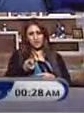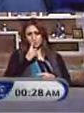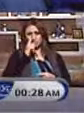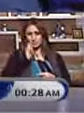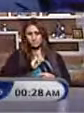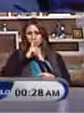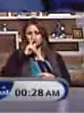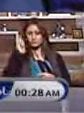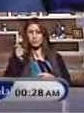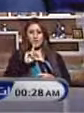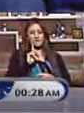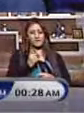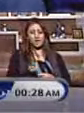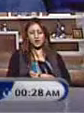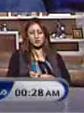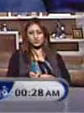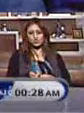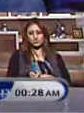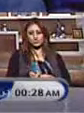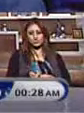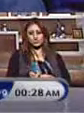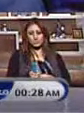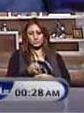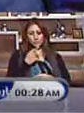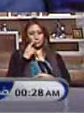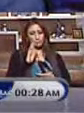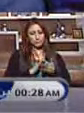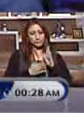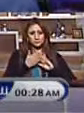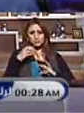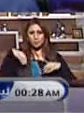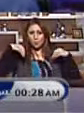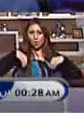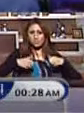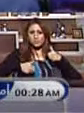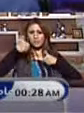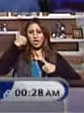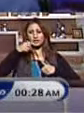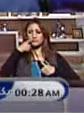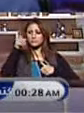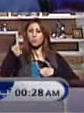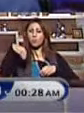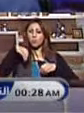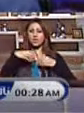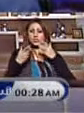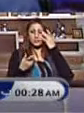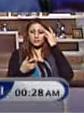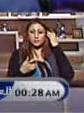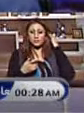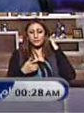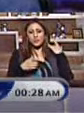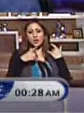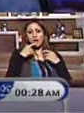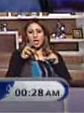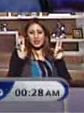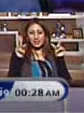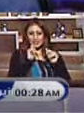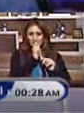هو احنا كلنا يعني طب اقول لك شيء الفضائيات التي تبث هذه